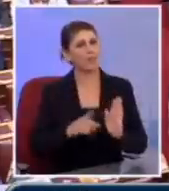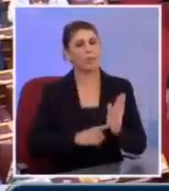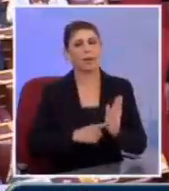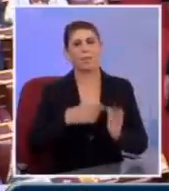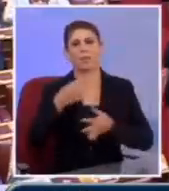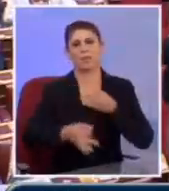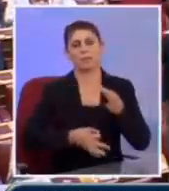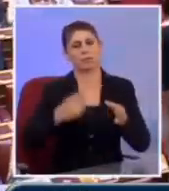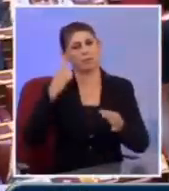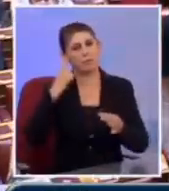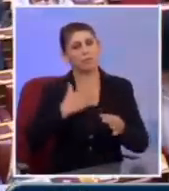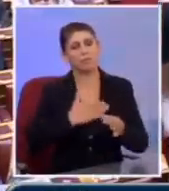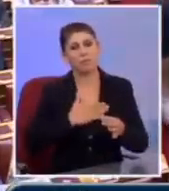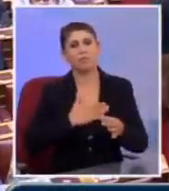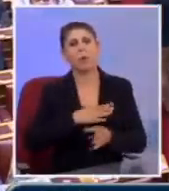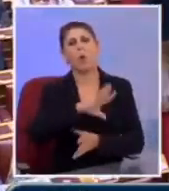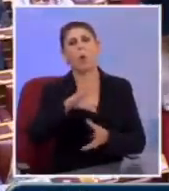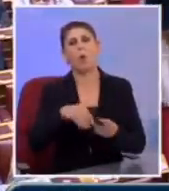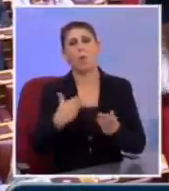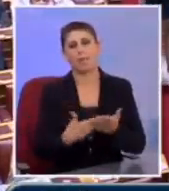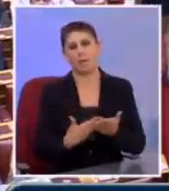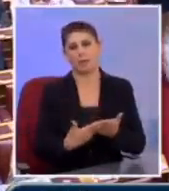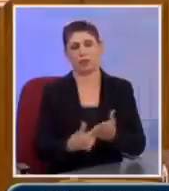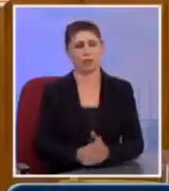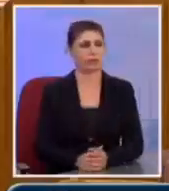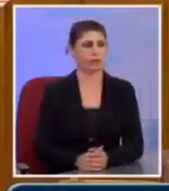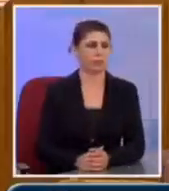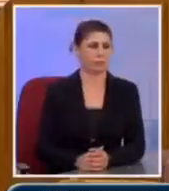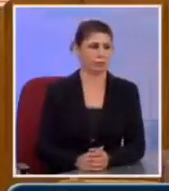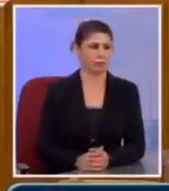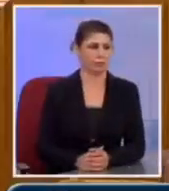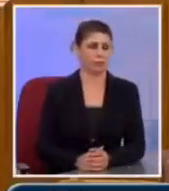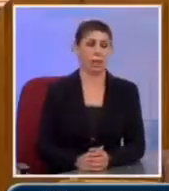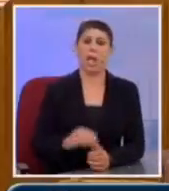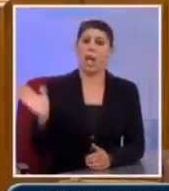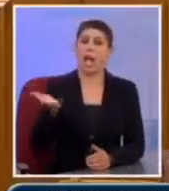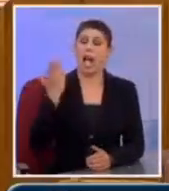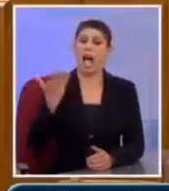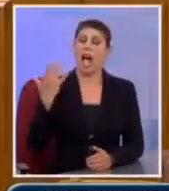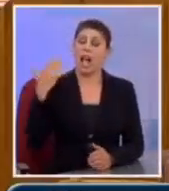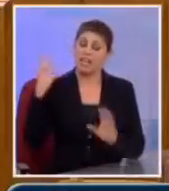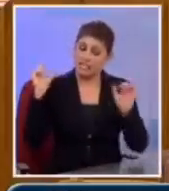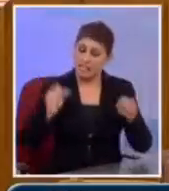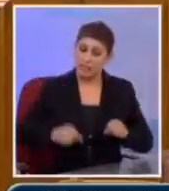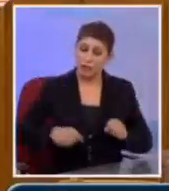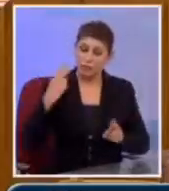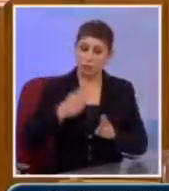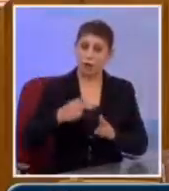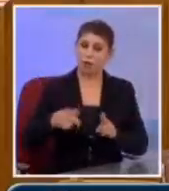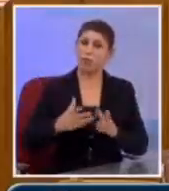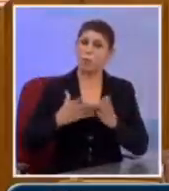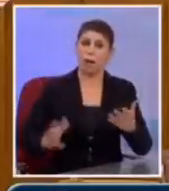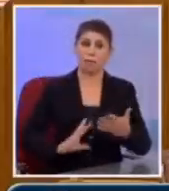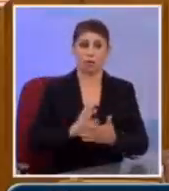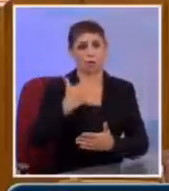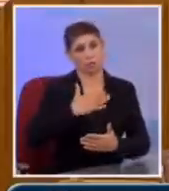αναπτυχθεί, κατά τη γνώμη μου, όλη η επιχειρηματολογία. Διότι αν συμφωνούμε στο μείζον, που είναι μεγάλη πρόοδος κατά τη